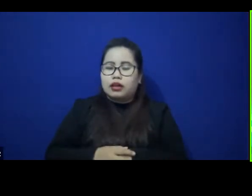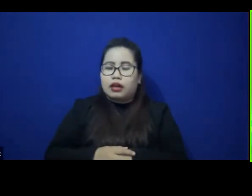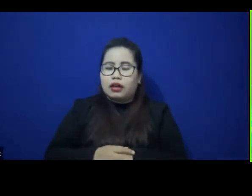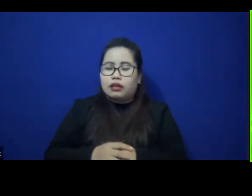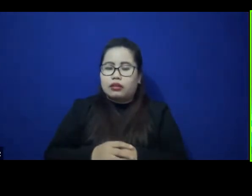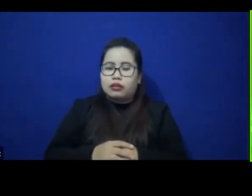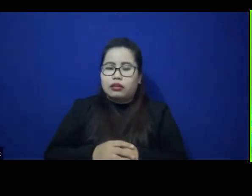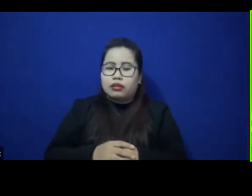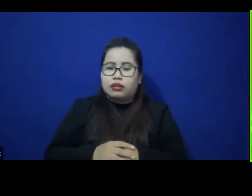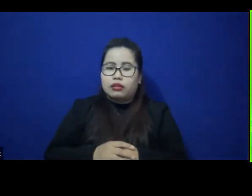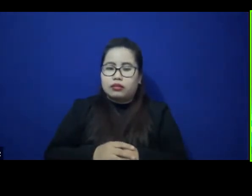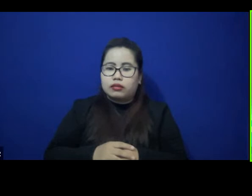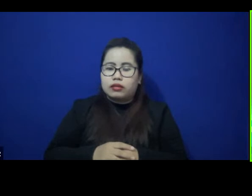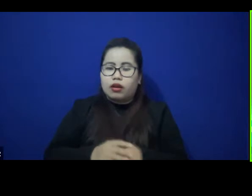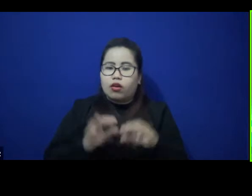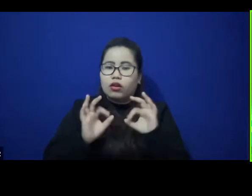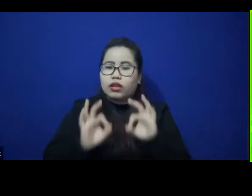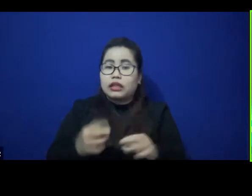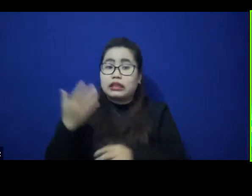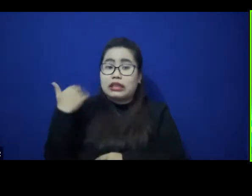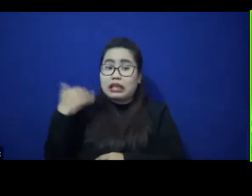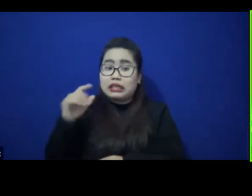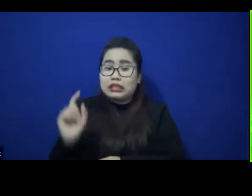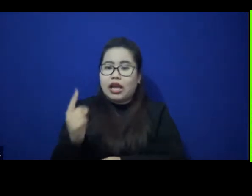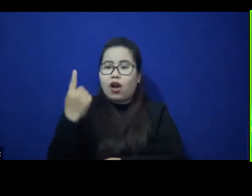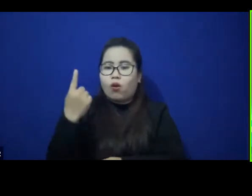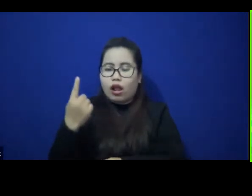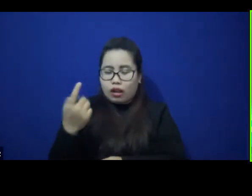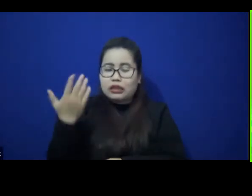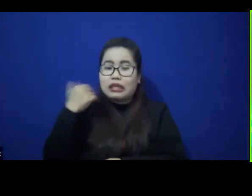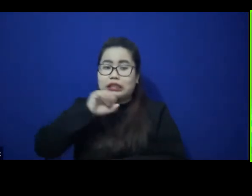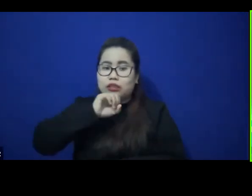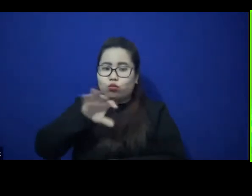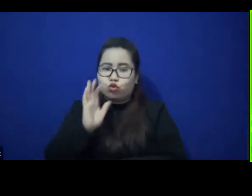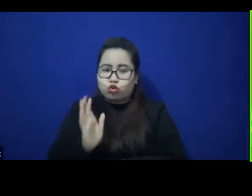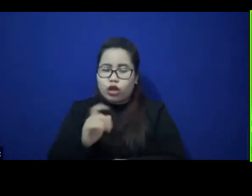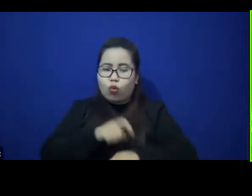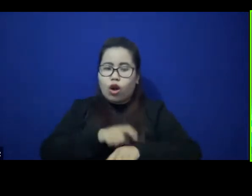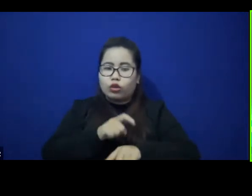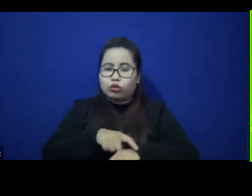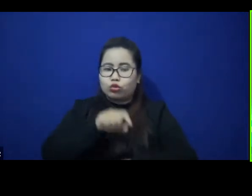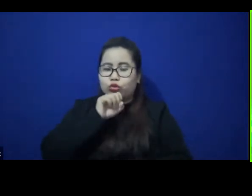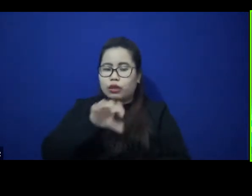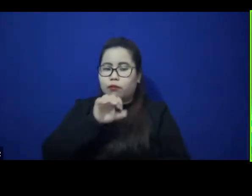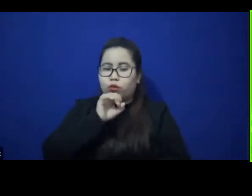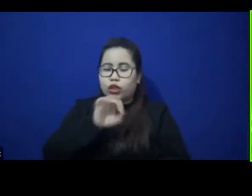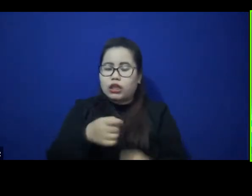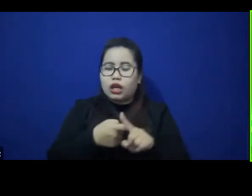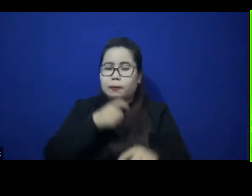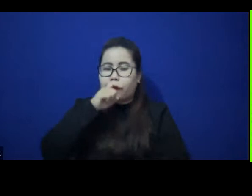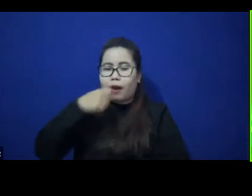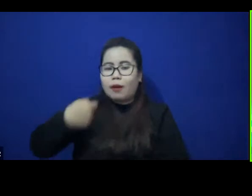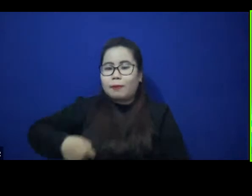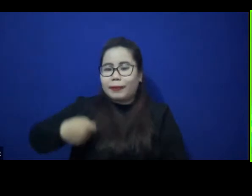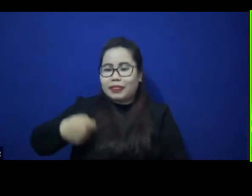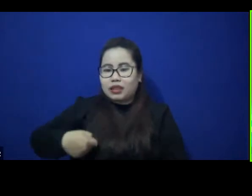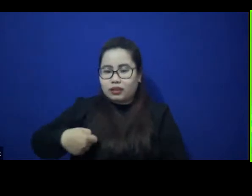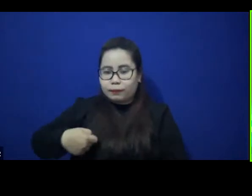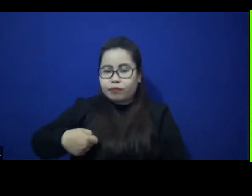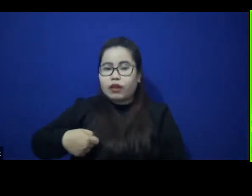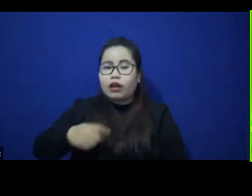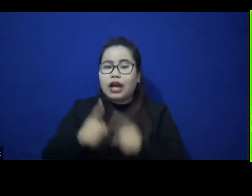Aminah tadi di awal sudah disebutkan ketika kinon speech dari pak menteri bahwa